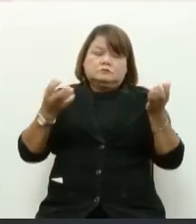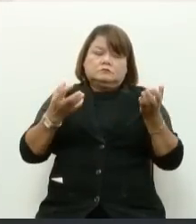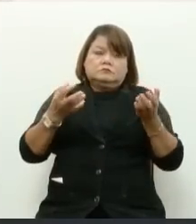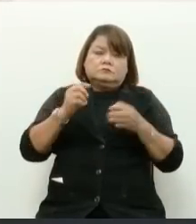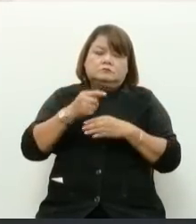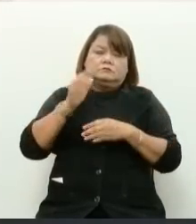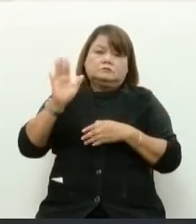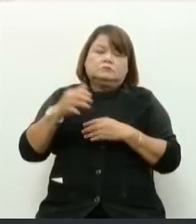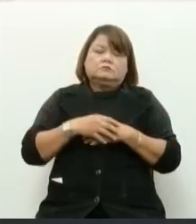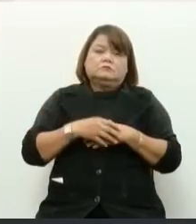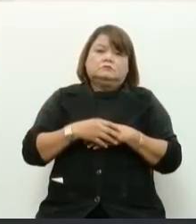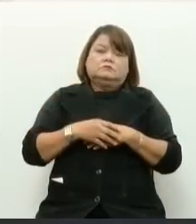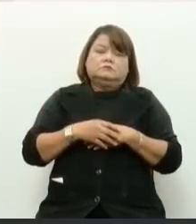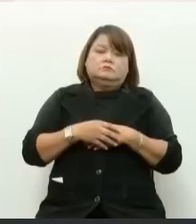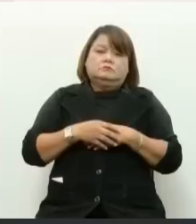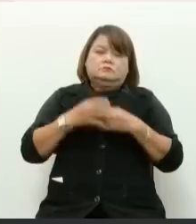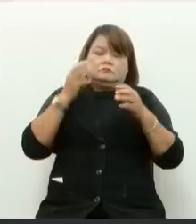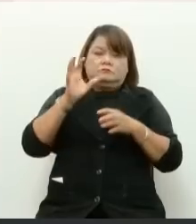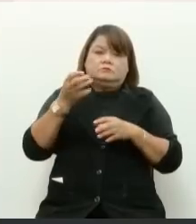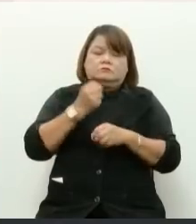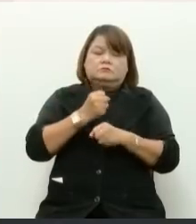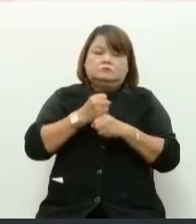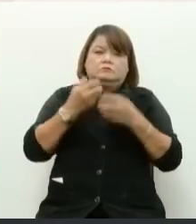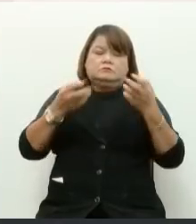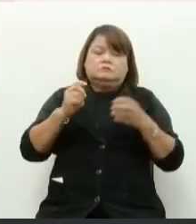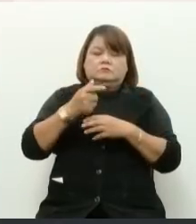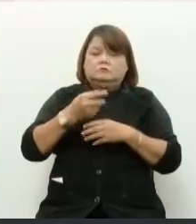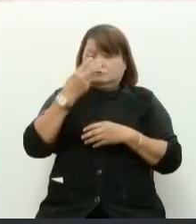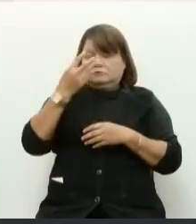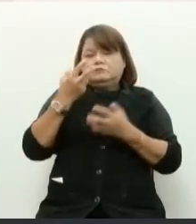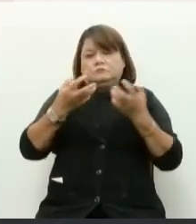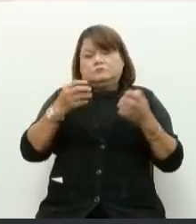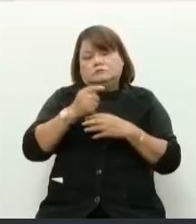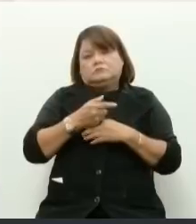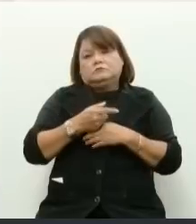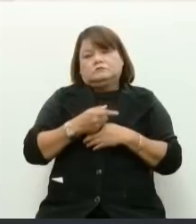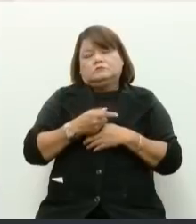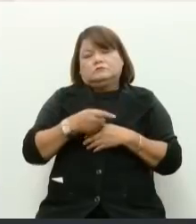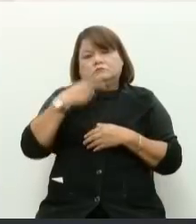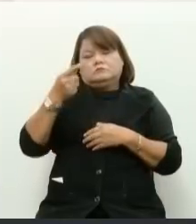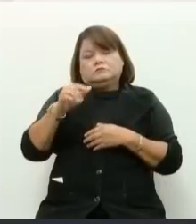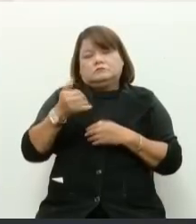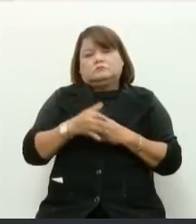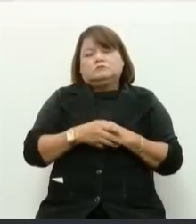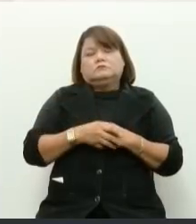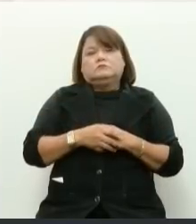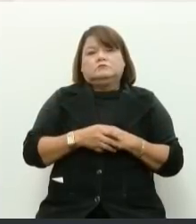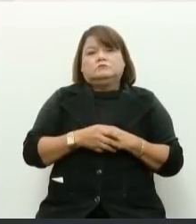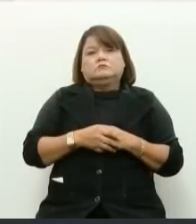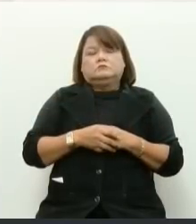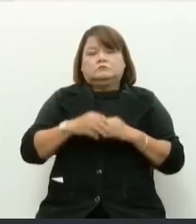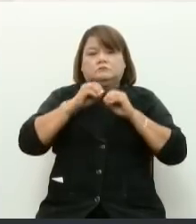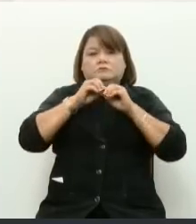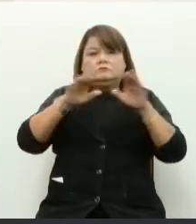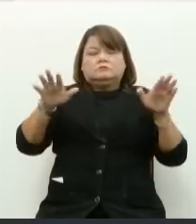ไงนะครับเขาก็ทำผลงานอยู่แล้วเขาก็เห็นผลงานของเราบางทีก็พูดแบบเล่นๆกันนะเผยแพร่เป็น